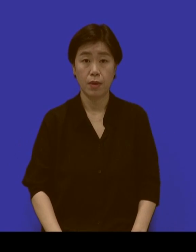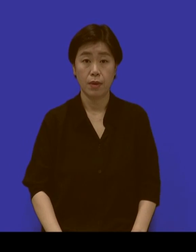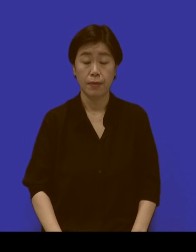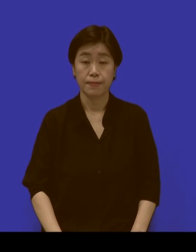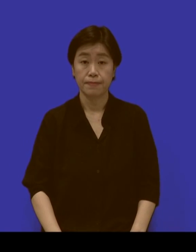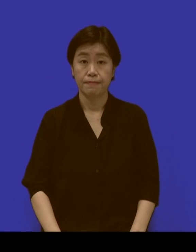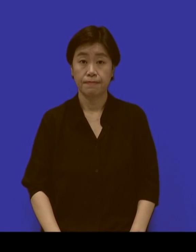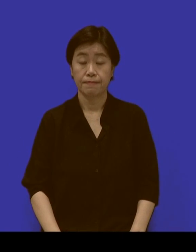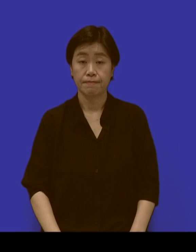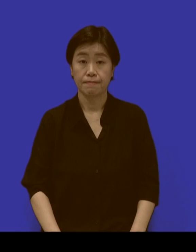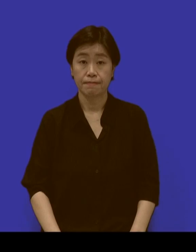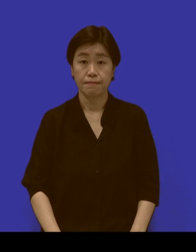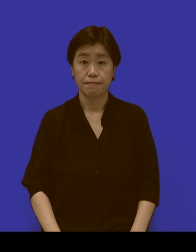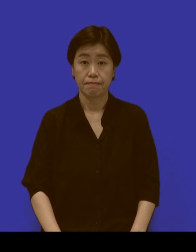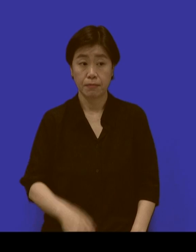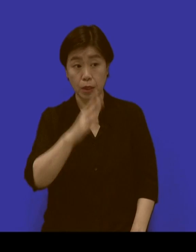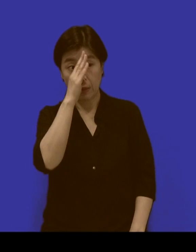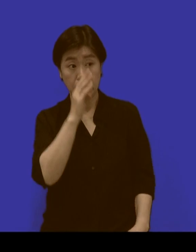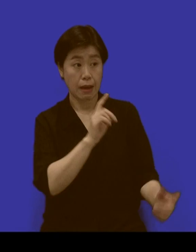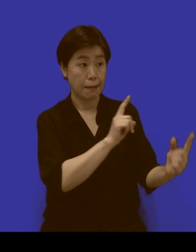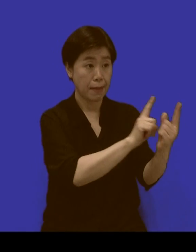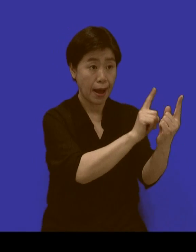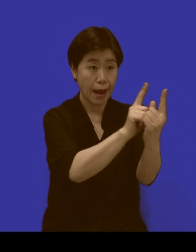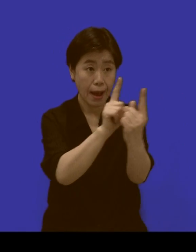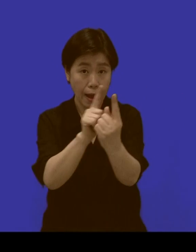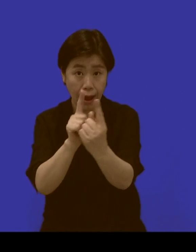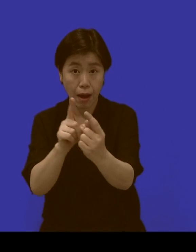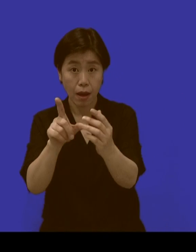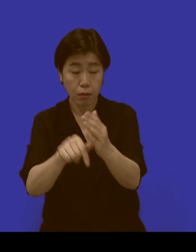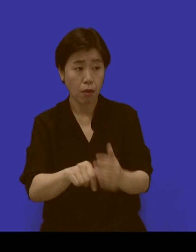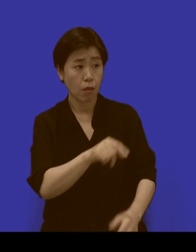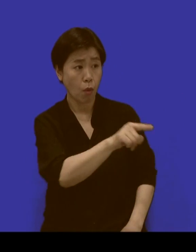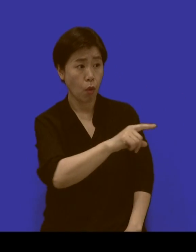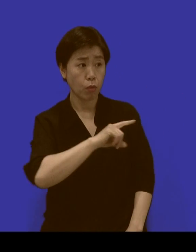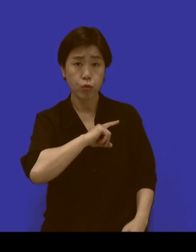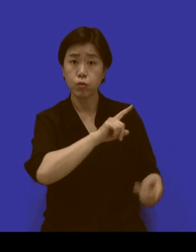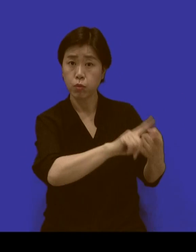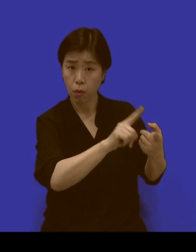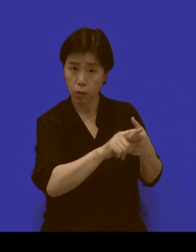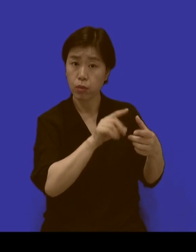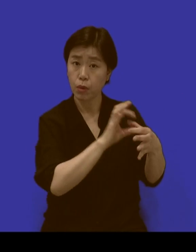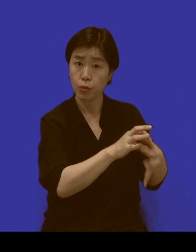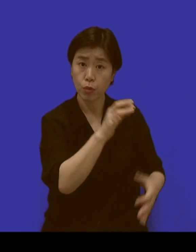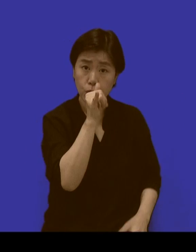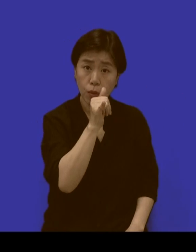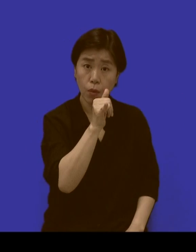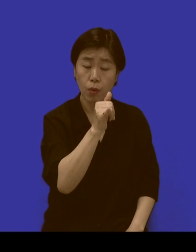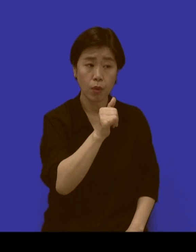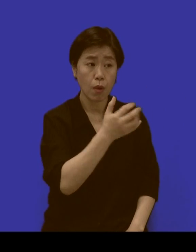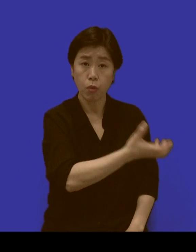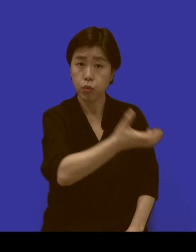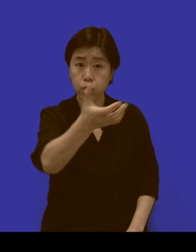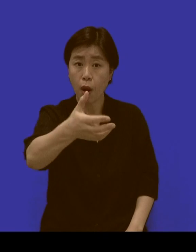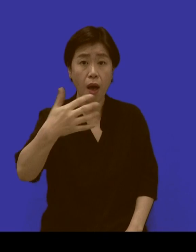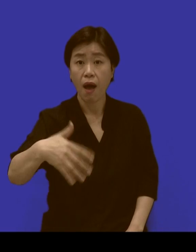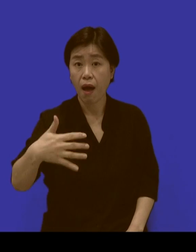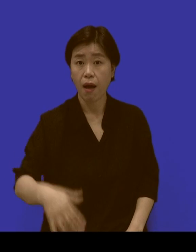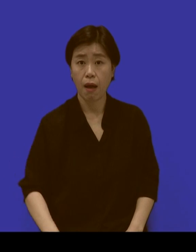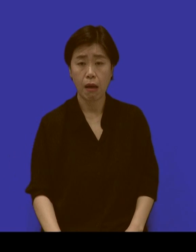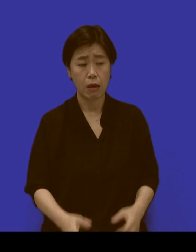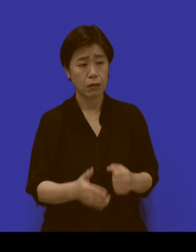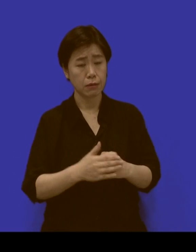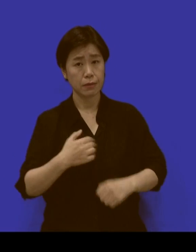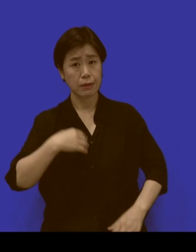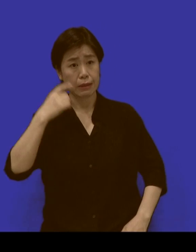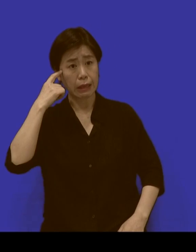때 꼭 회진 돌아야 되는 리스트가 있어요. 근데 이분이 빨리 안 가셔갖고 한 일주일 동안 안 가시는 거예요. 그래서 아니 환자